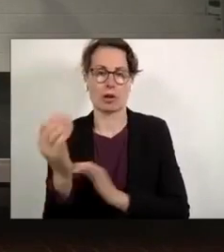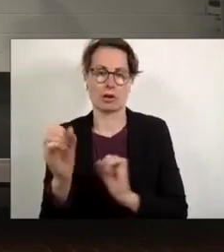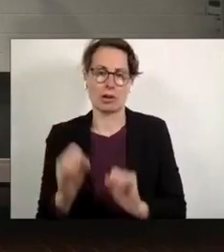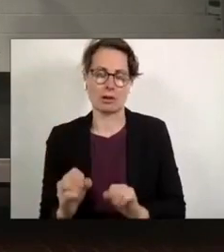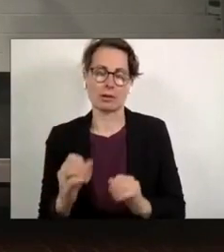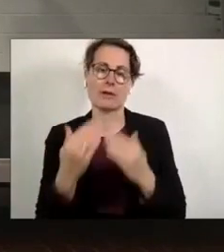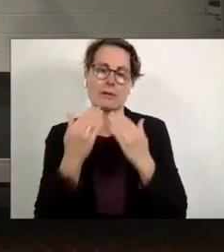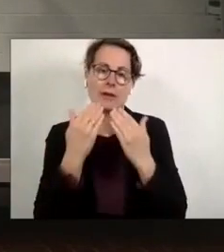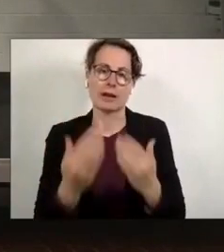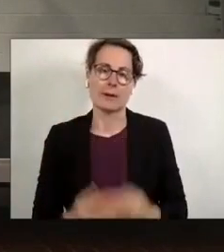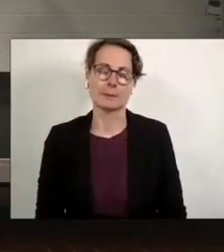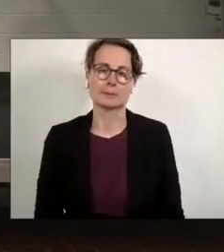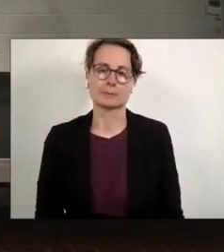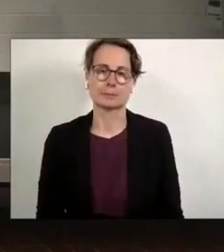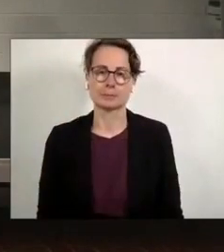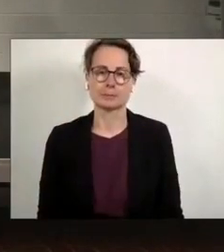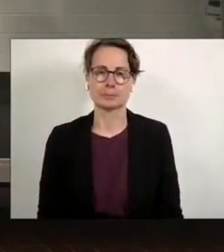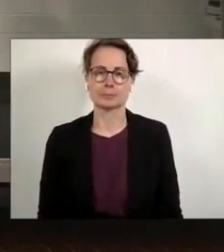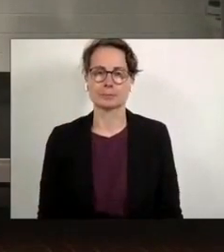Vielen Dank.